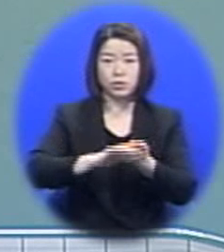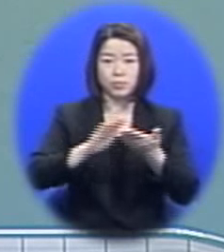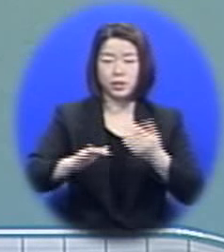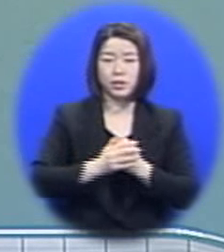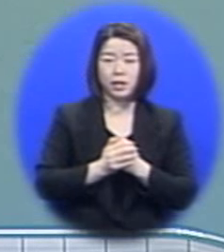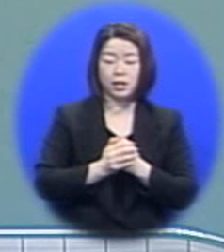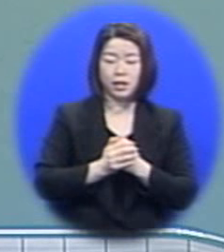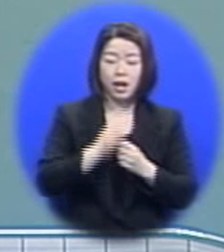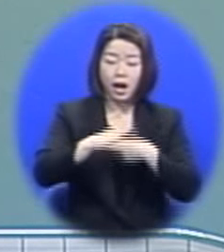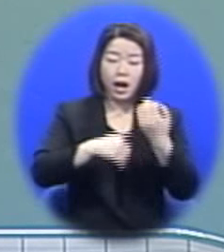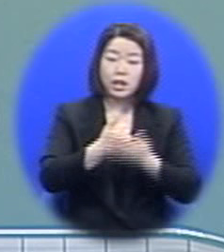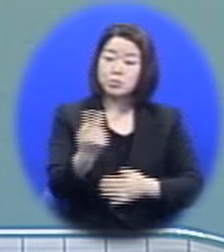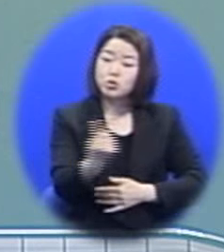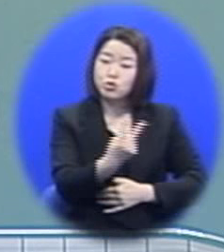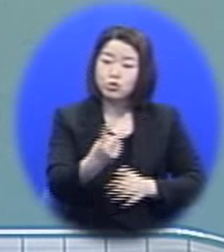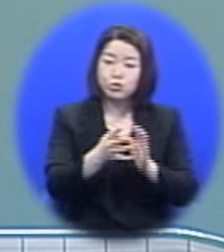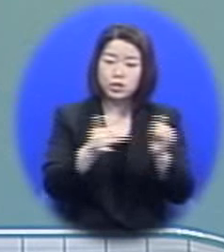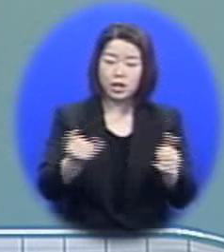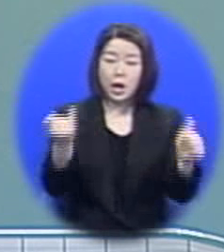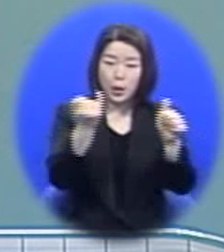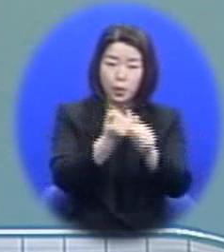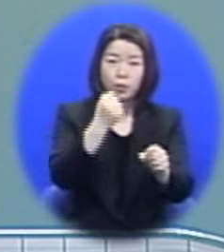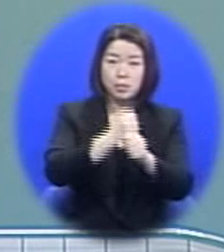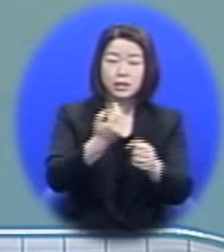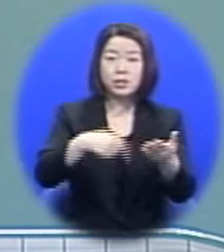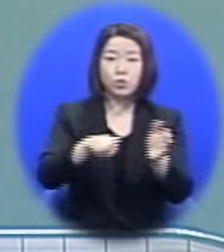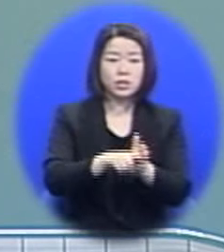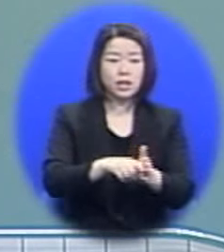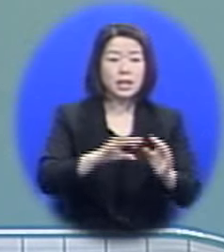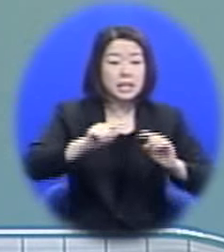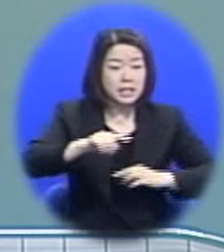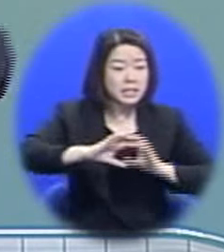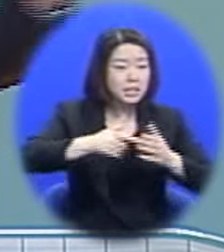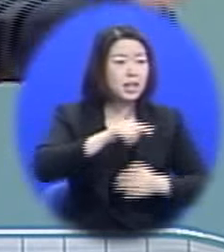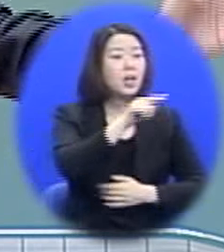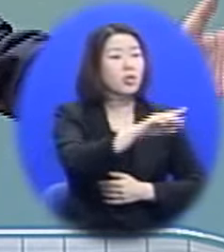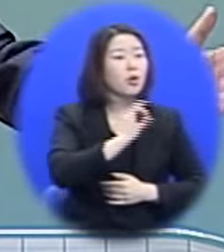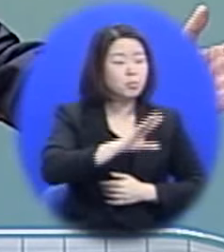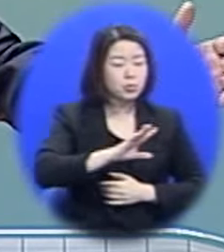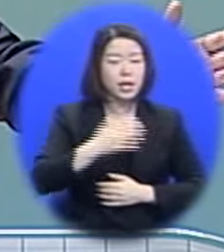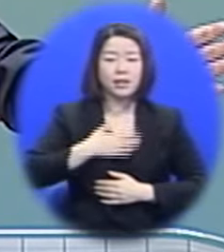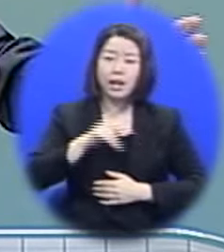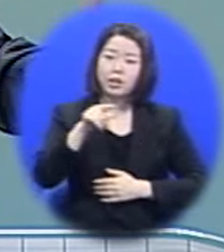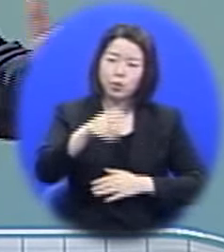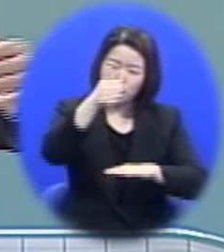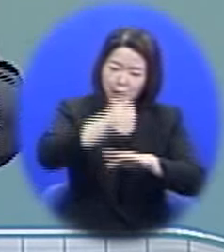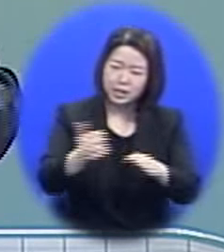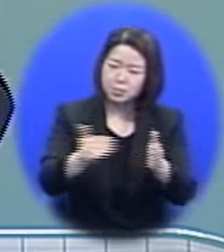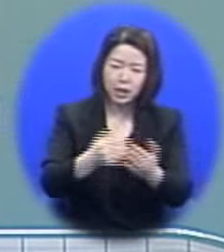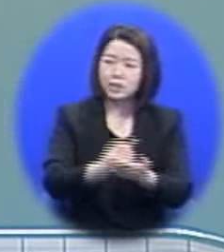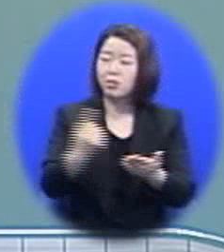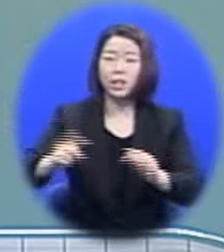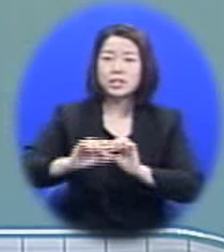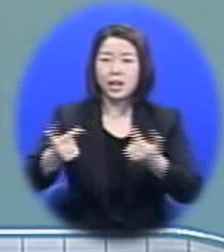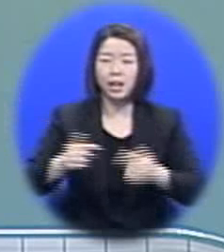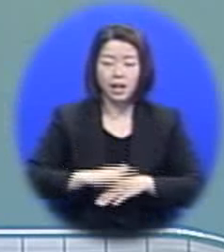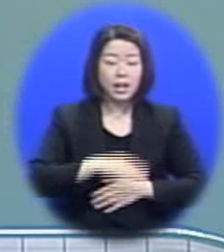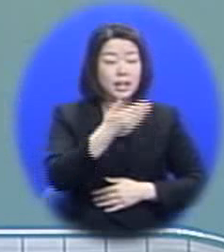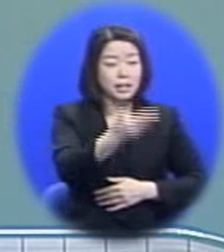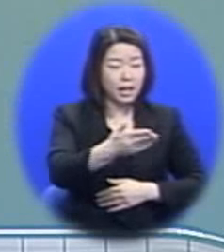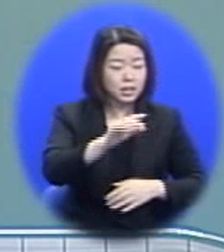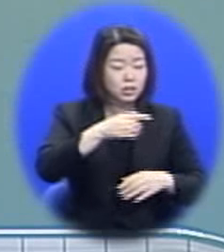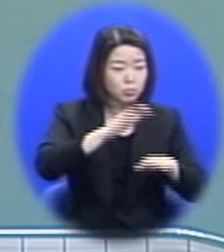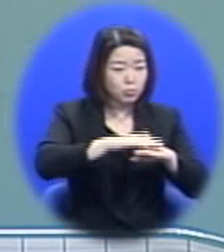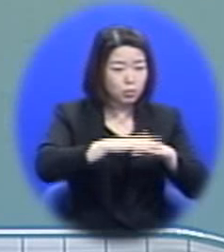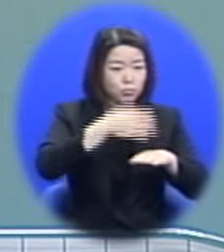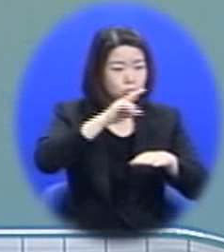두 사람을 결혼하게 하려고이 세상엔 당신밖에 없어. 나는 당신을 끝까지 떠나지 않을 거야. 어, 당신 손에 물방울